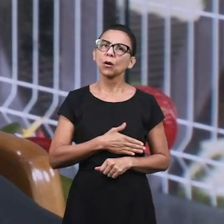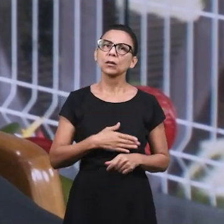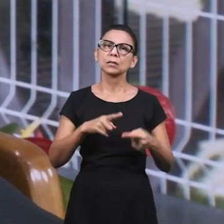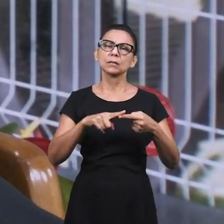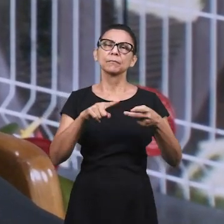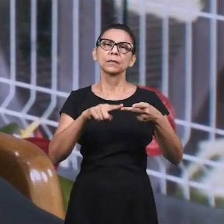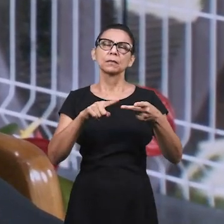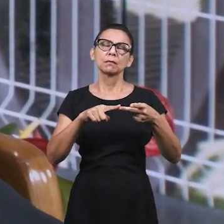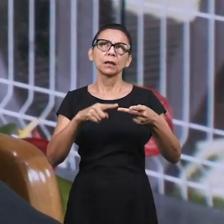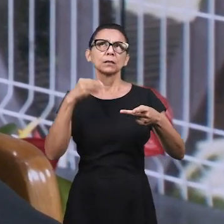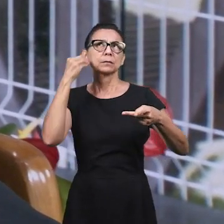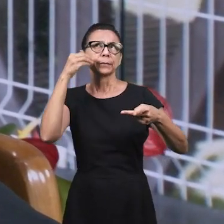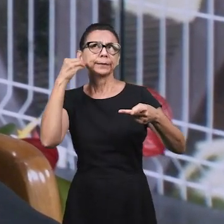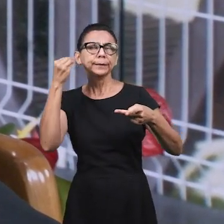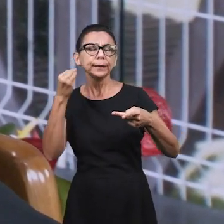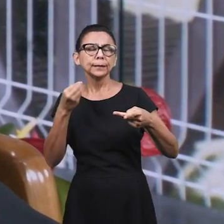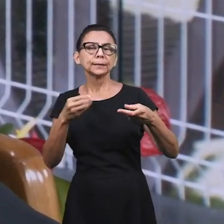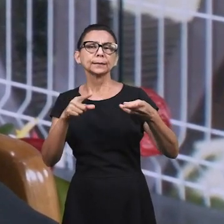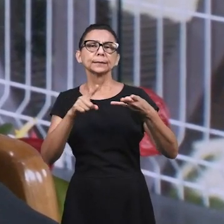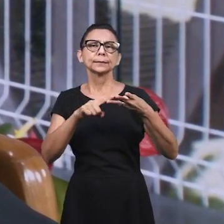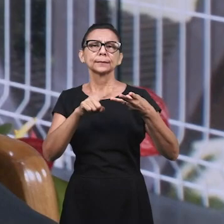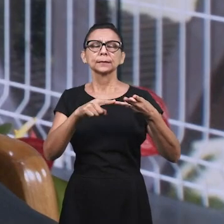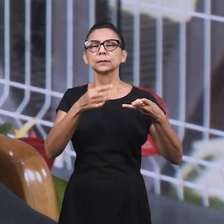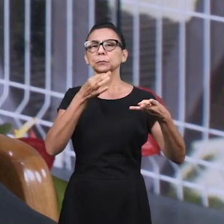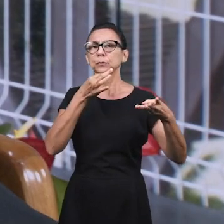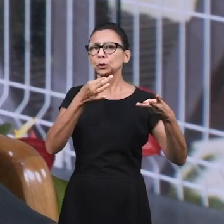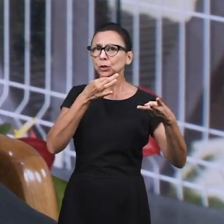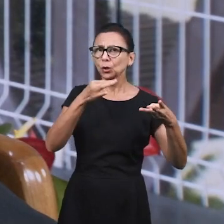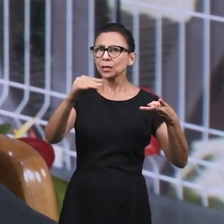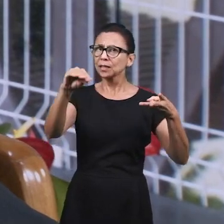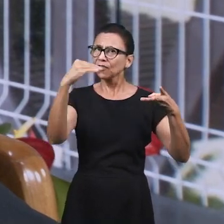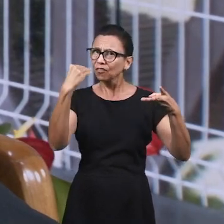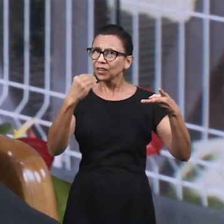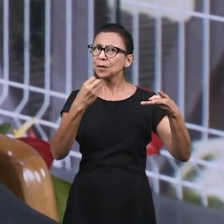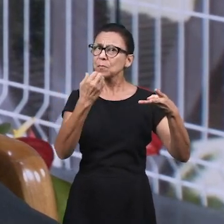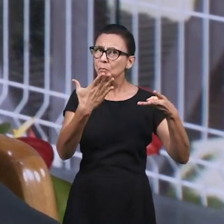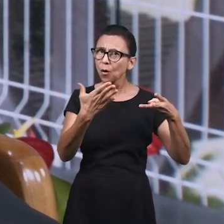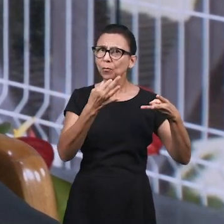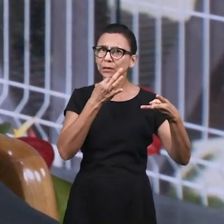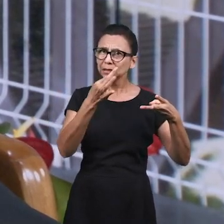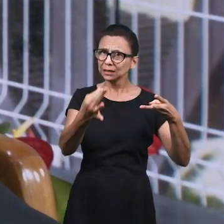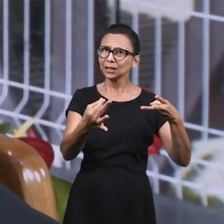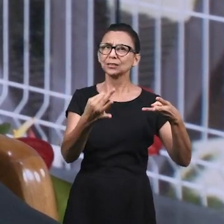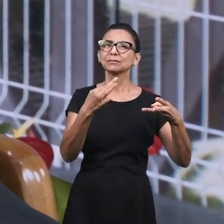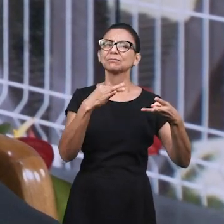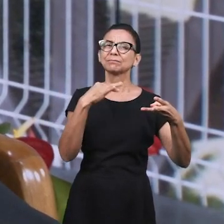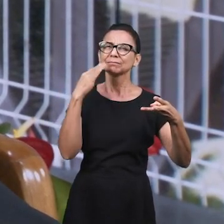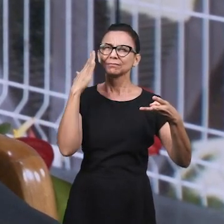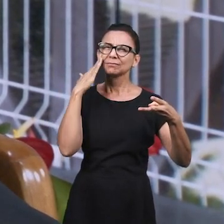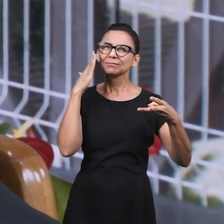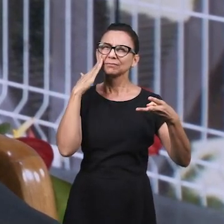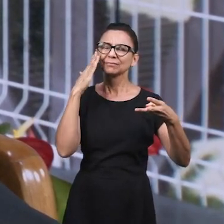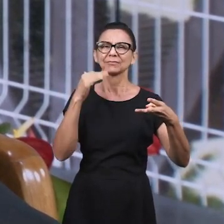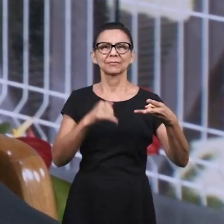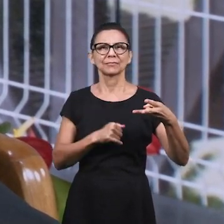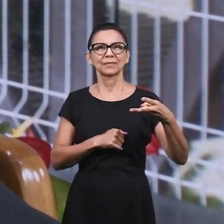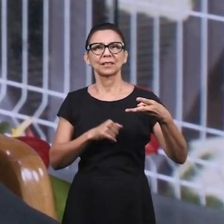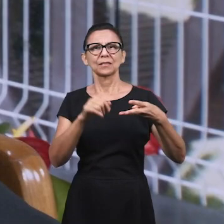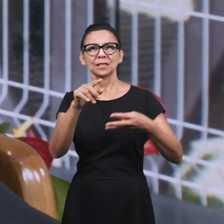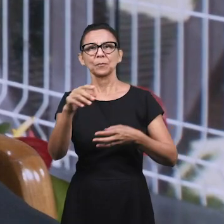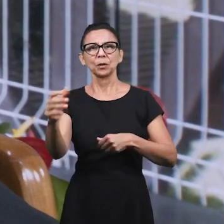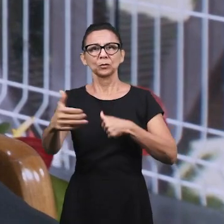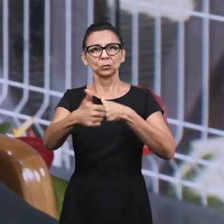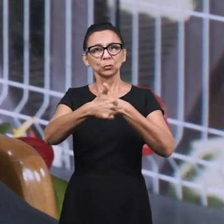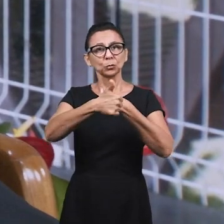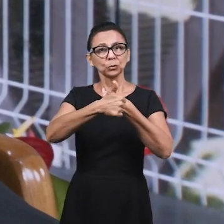message. Envoyez-nous aussi vos suggestions. Cela sera très bien de connaître votre opinion. En plus de cela, vous pouvez